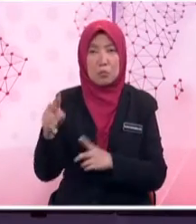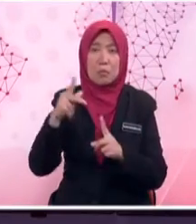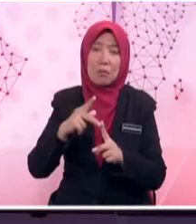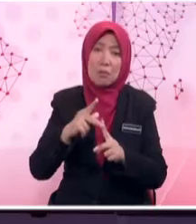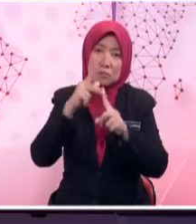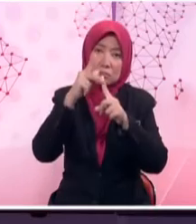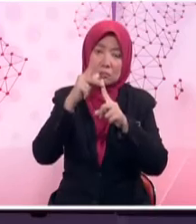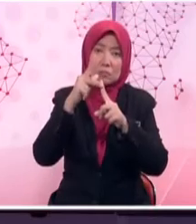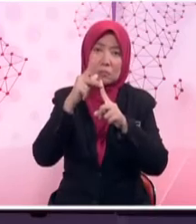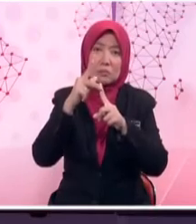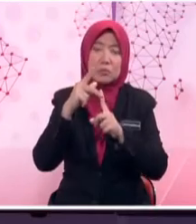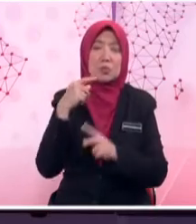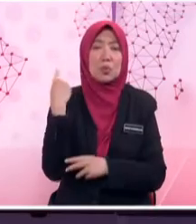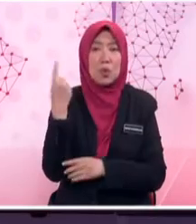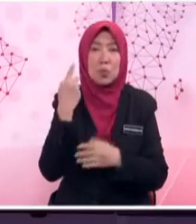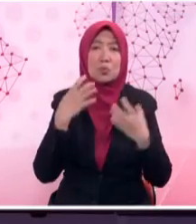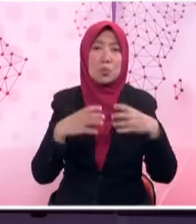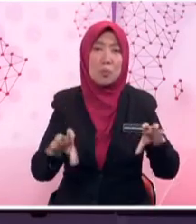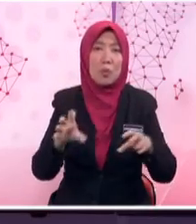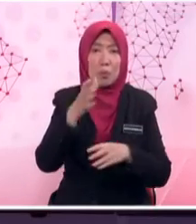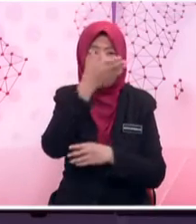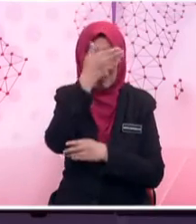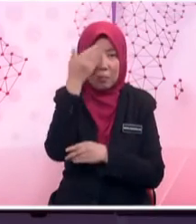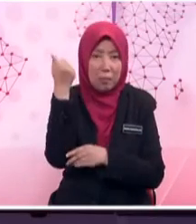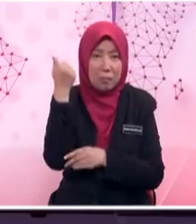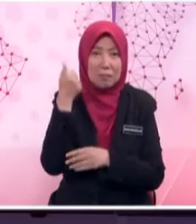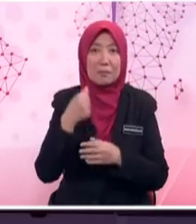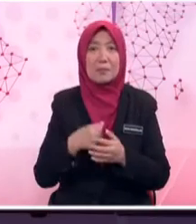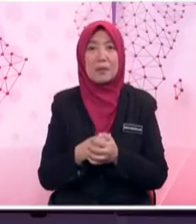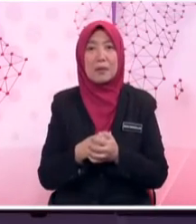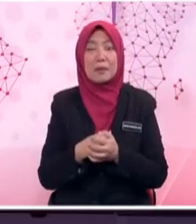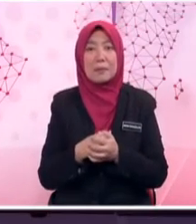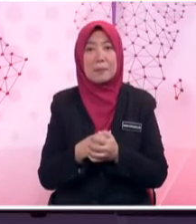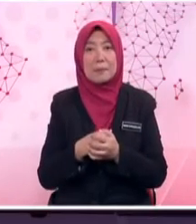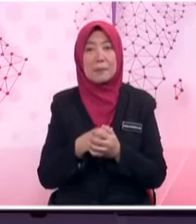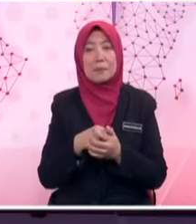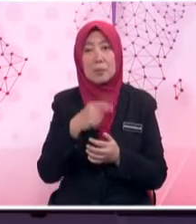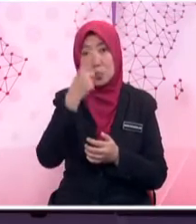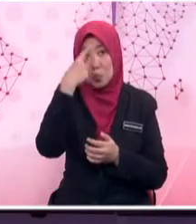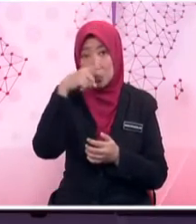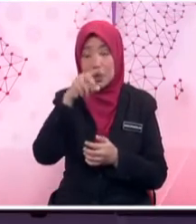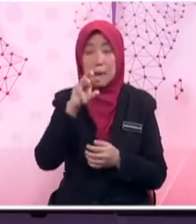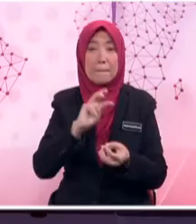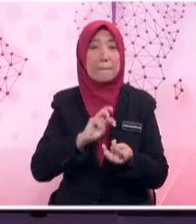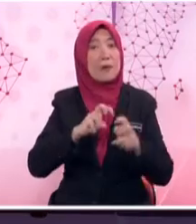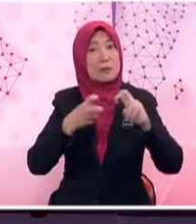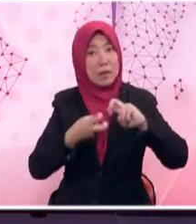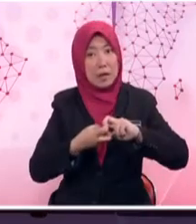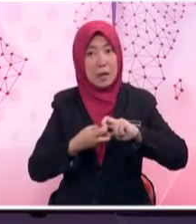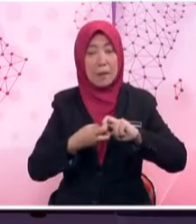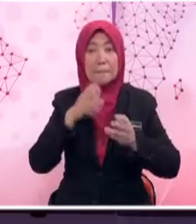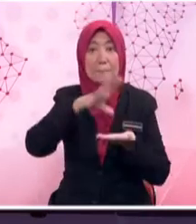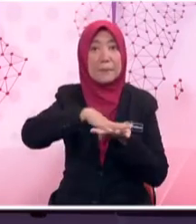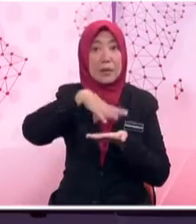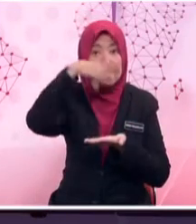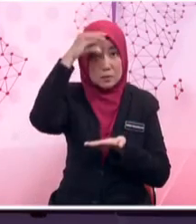ni adalah murid-murid bermasalah pembelajaran. Ada banyak kategori lah. So bagi murid-murid kita ni nak bagi dia mudah